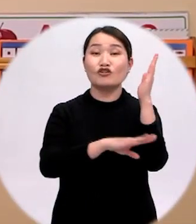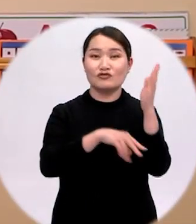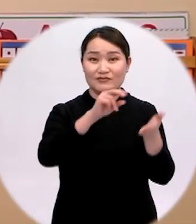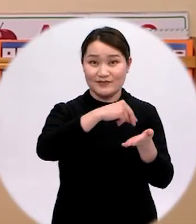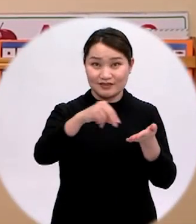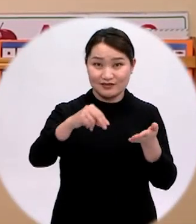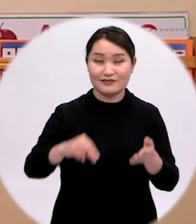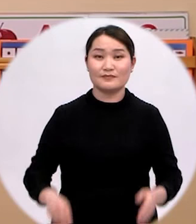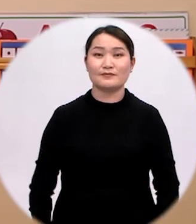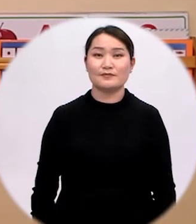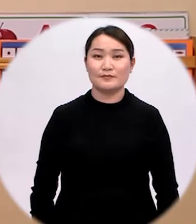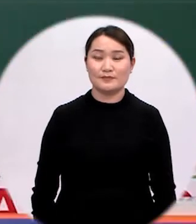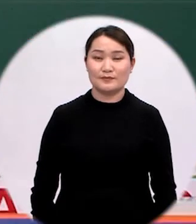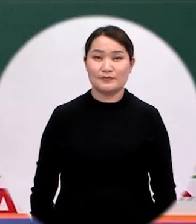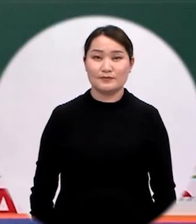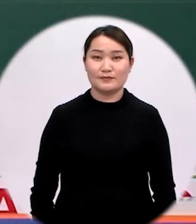13.